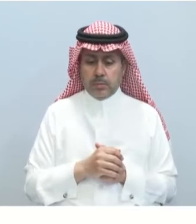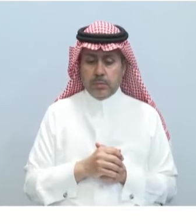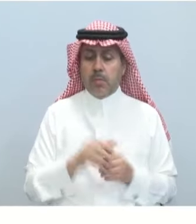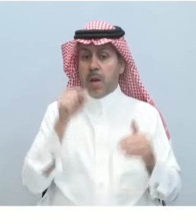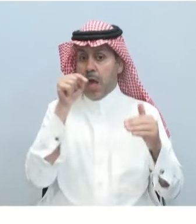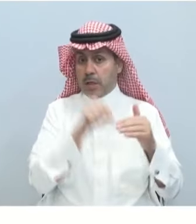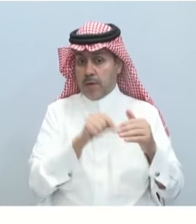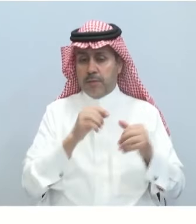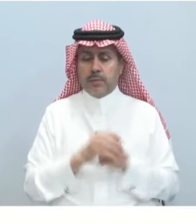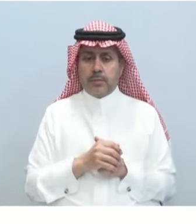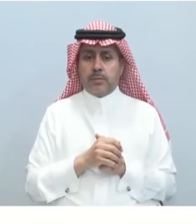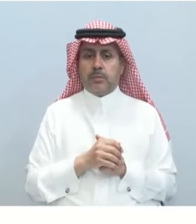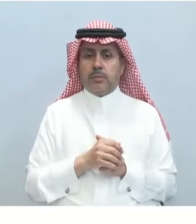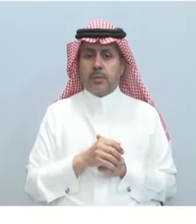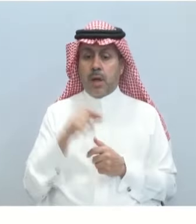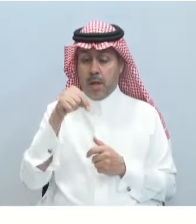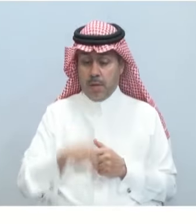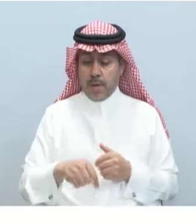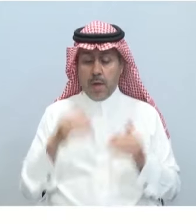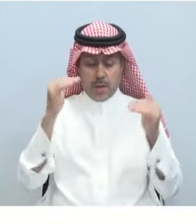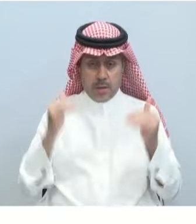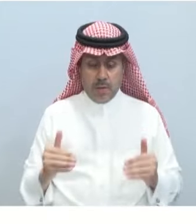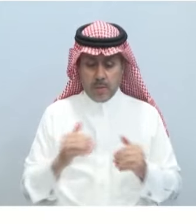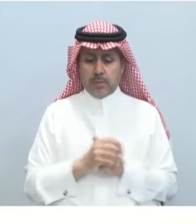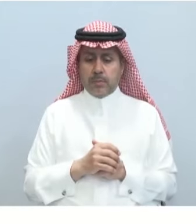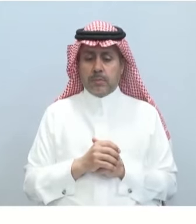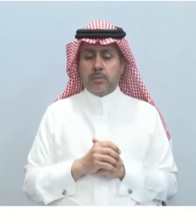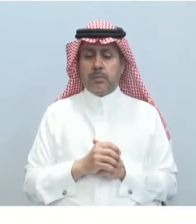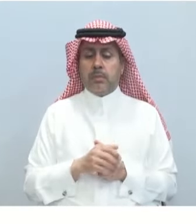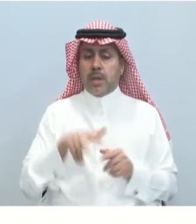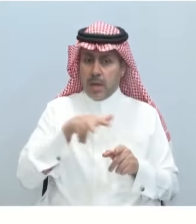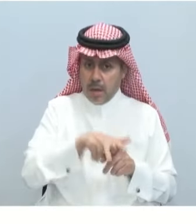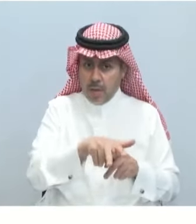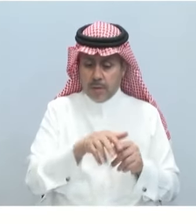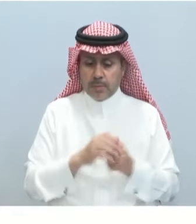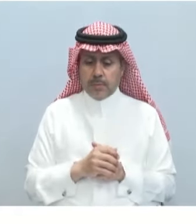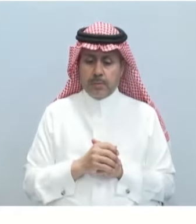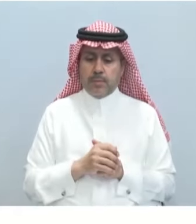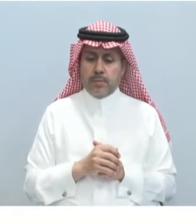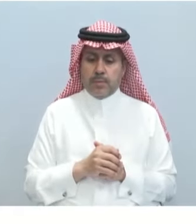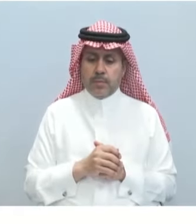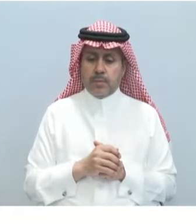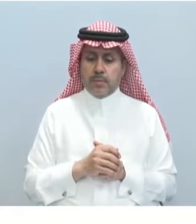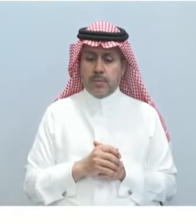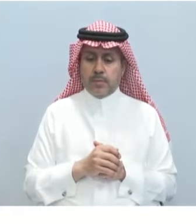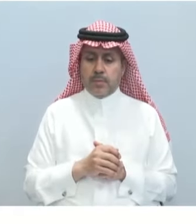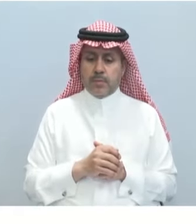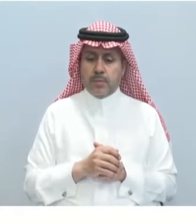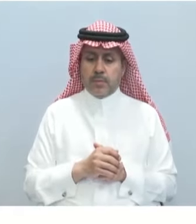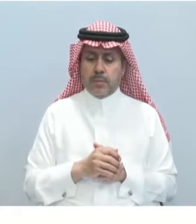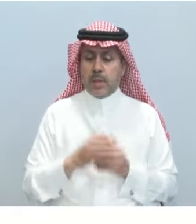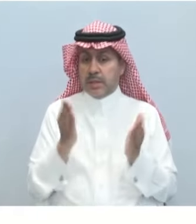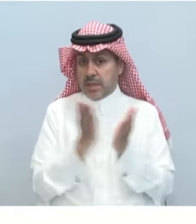من الاهداف لوجود هذا النظام وهو نظام الحمايه من الايذاء الان ننتقل الى